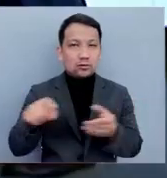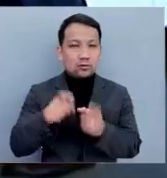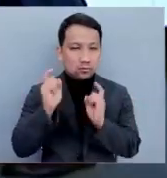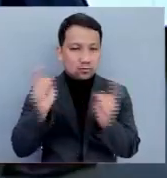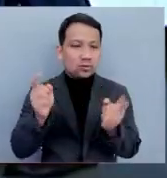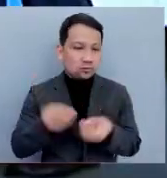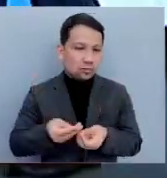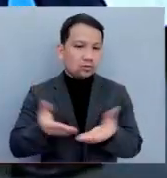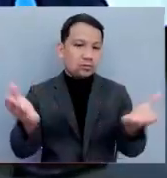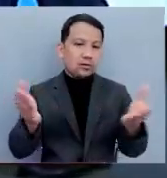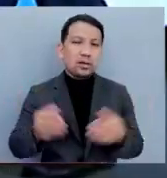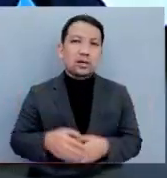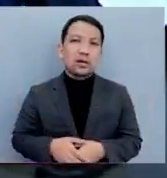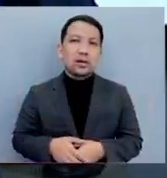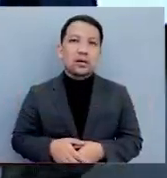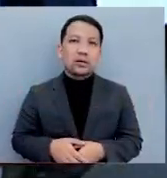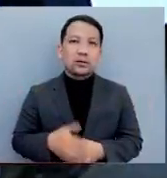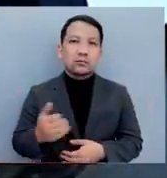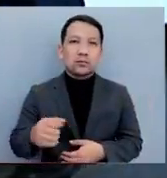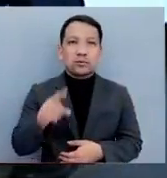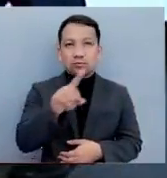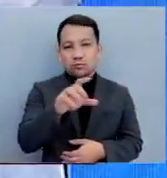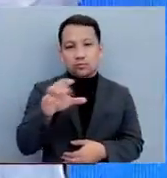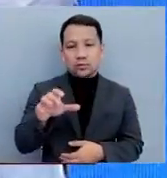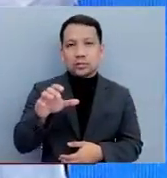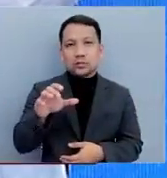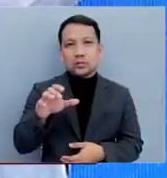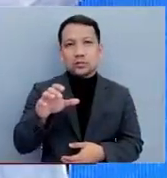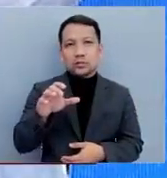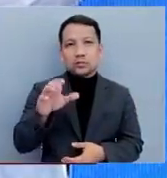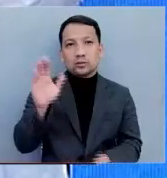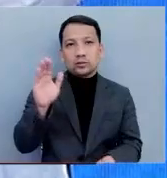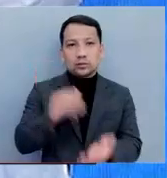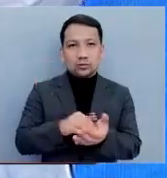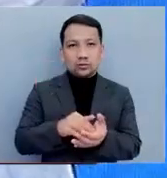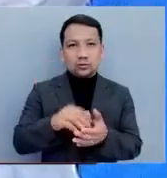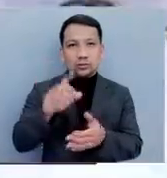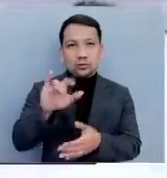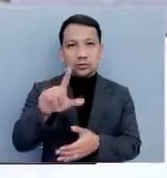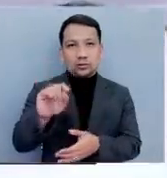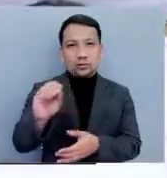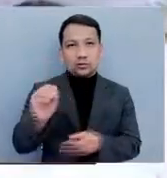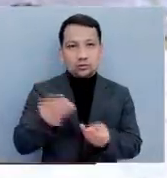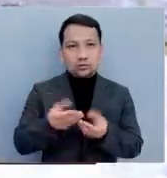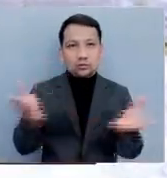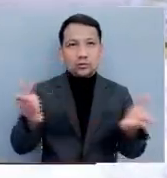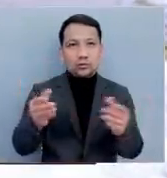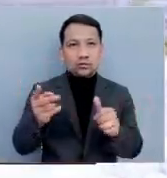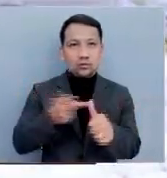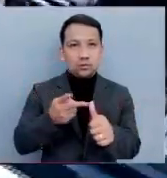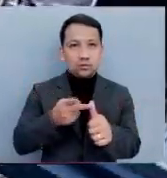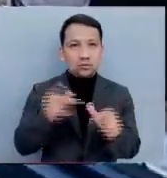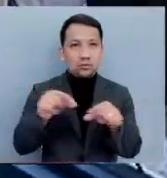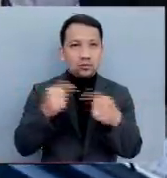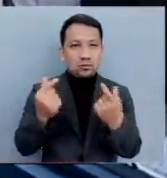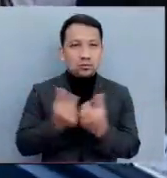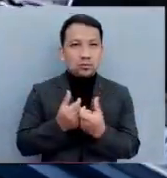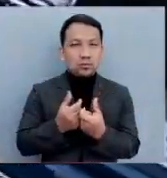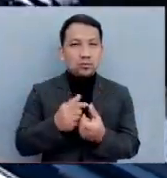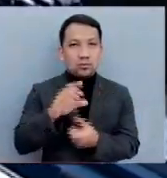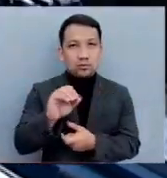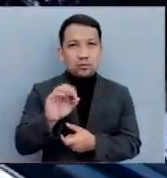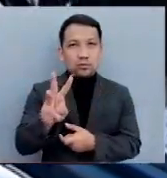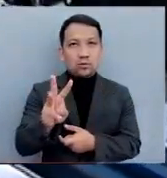possible time. Sa ngayon, mahigit 100,000 cards ang hawak ng LTO na ibinibigay muna sa mga priority sectors gaya ng mga